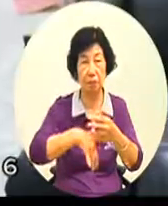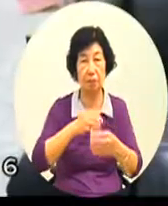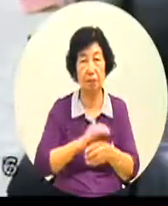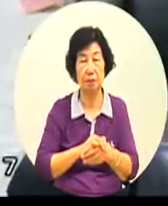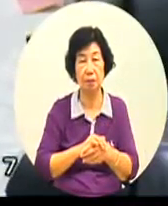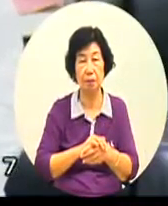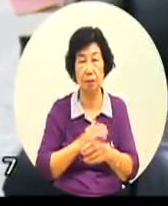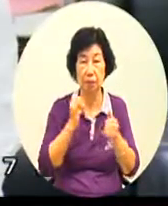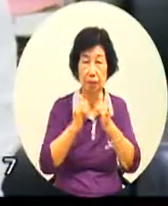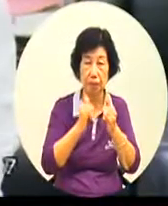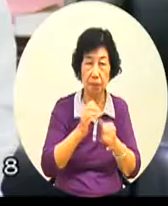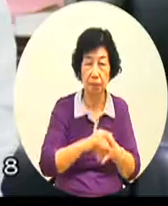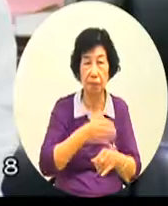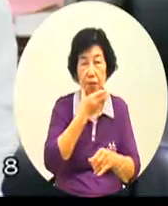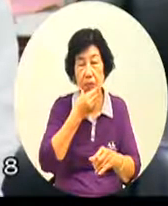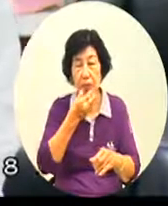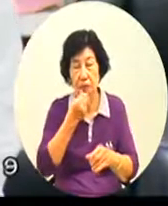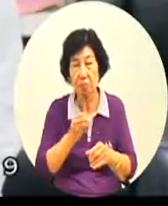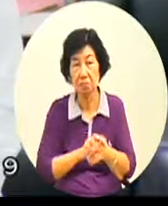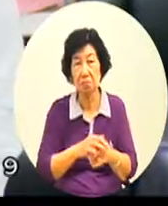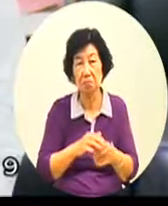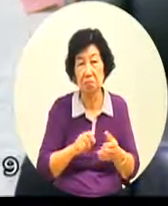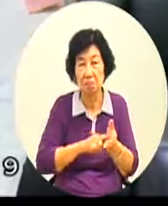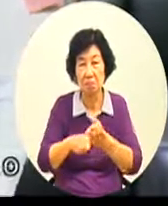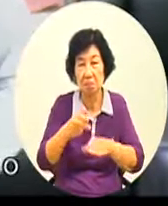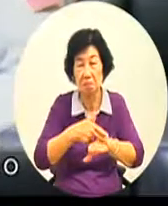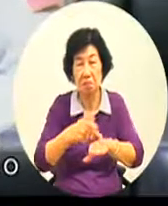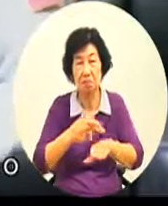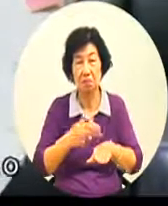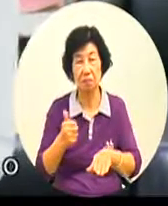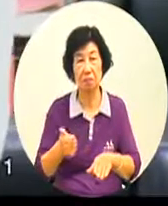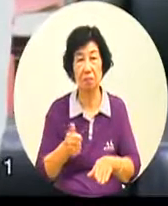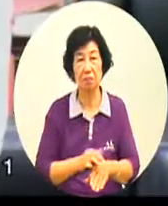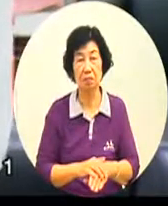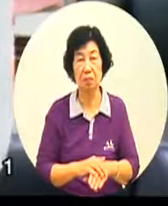家，这也是上百位这样子而已。到底要